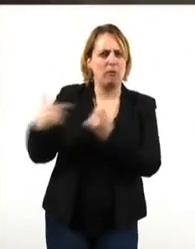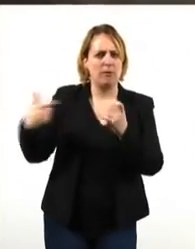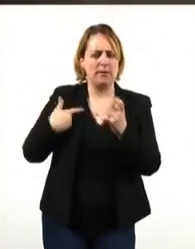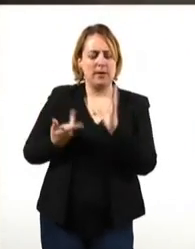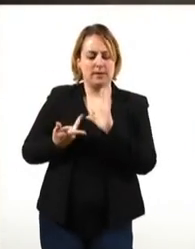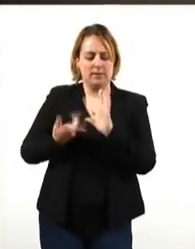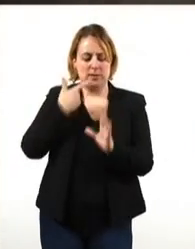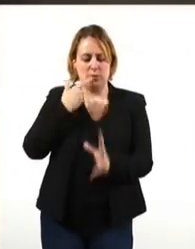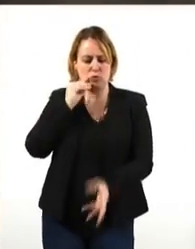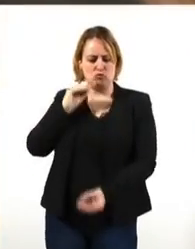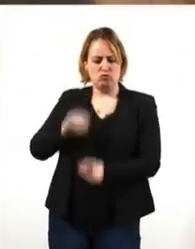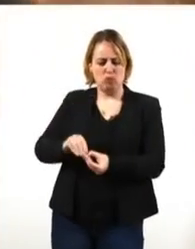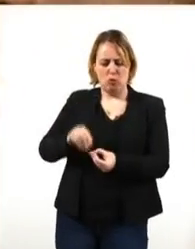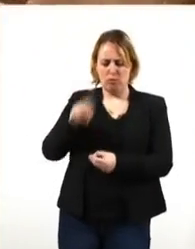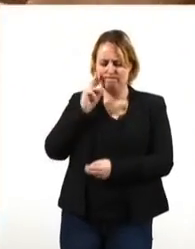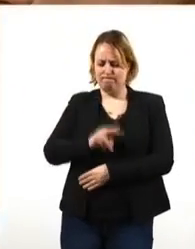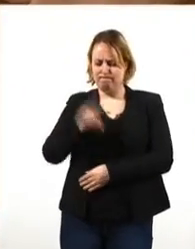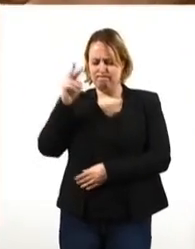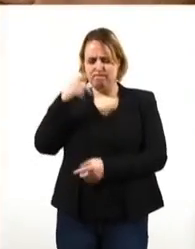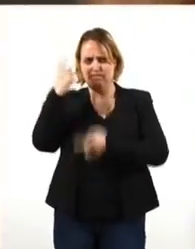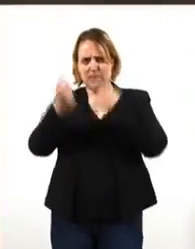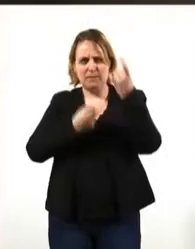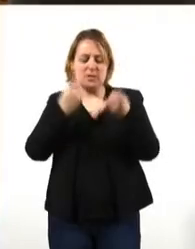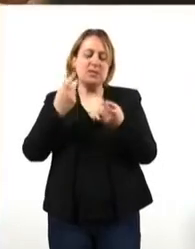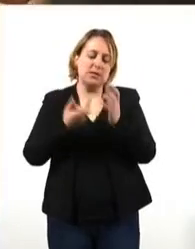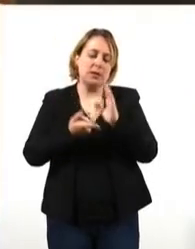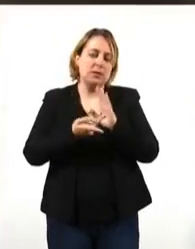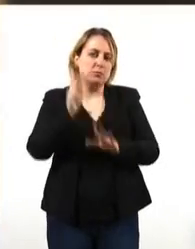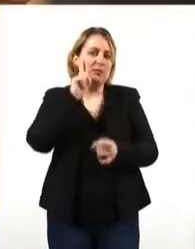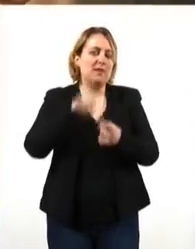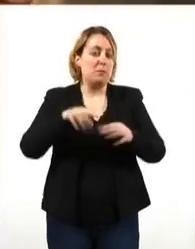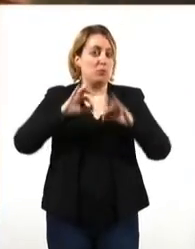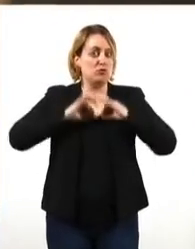tôt, surtout au niveau scolaire.